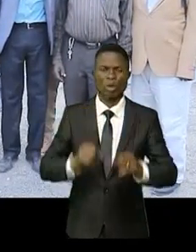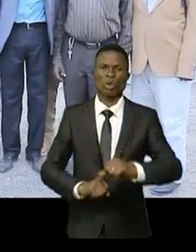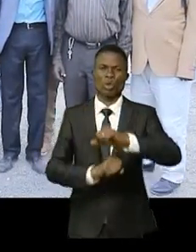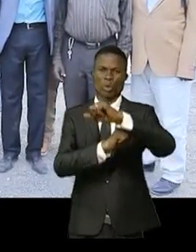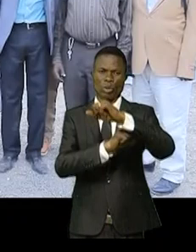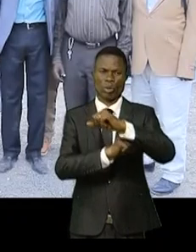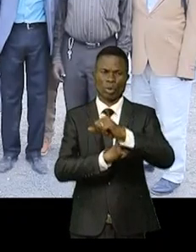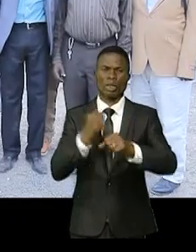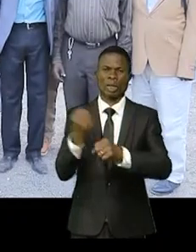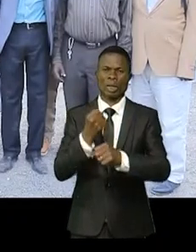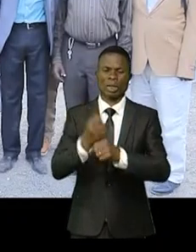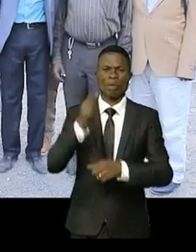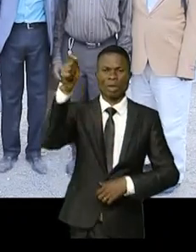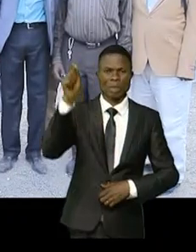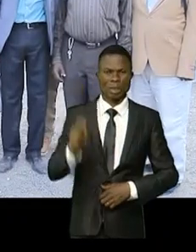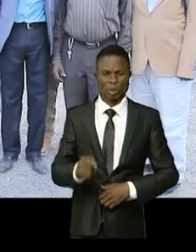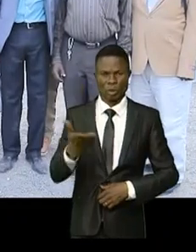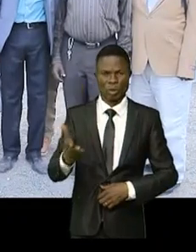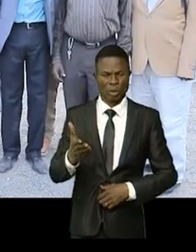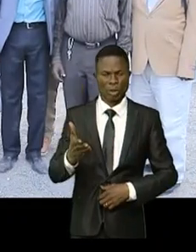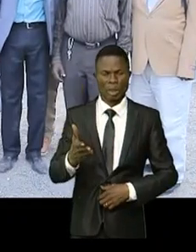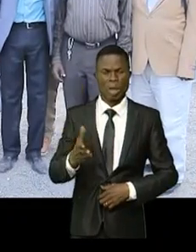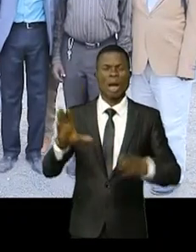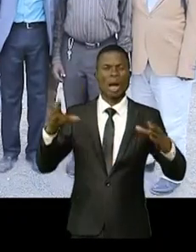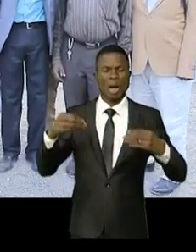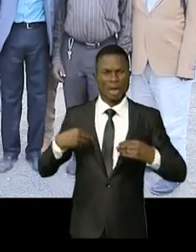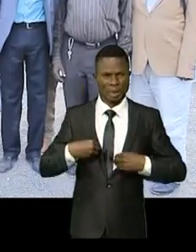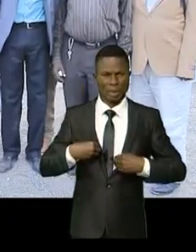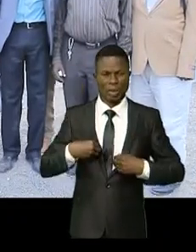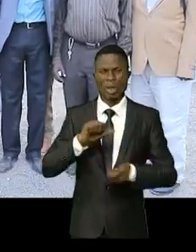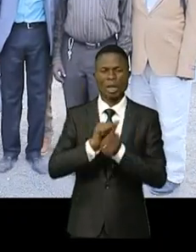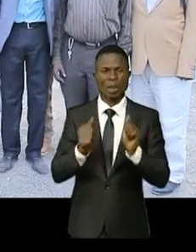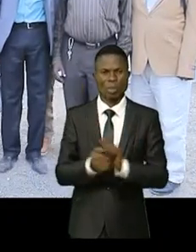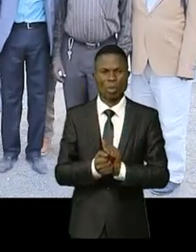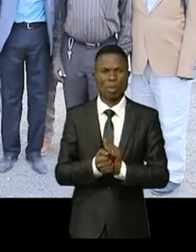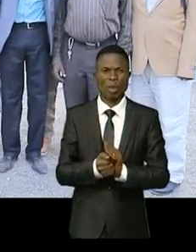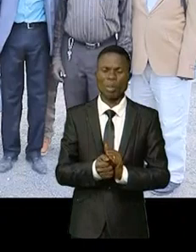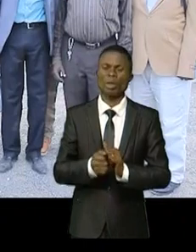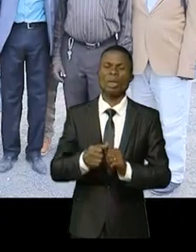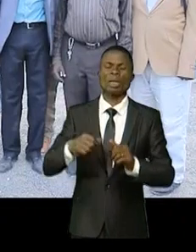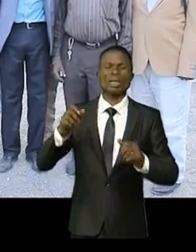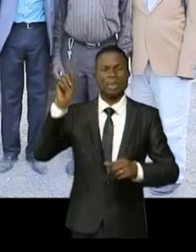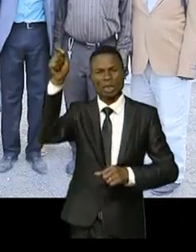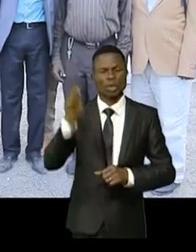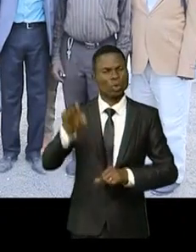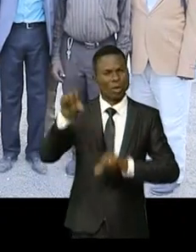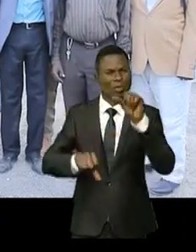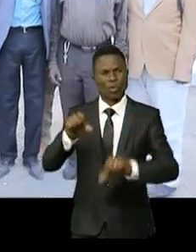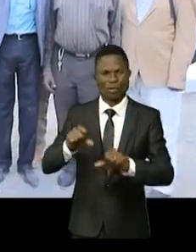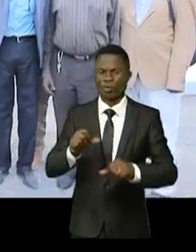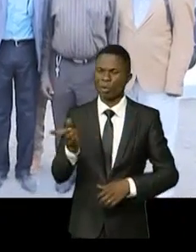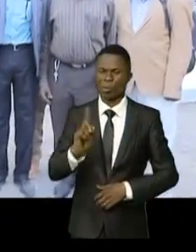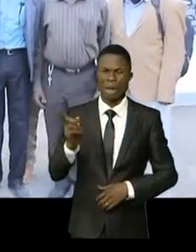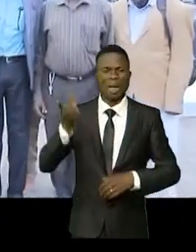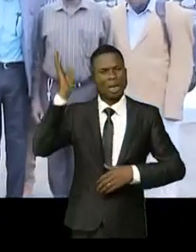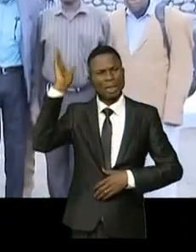soutenir cette armée qui est à pied d'œuvre et de ne pas céder à cette instrumentalisation des oiseaux de mauvais augure